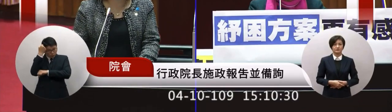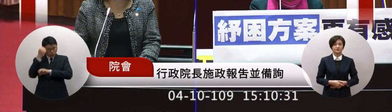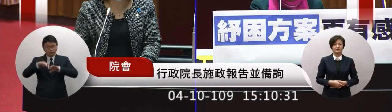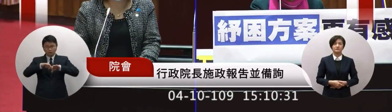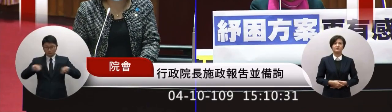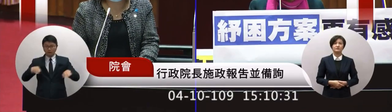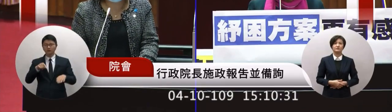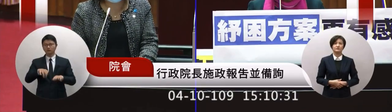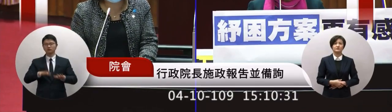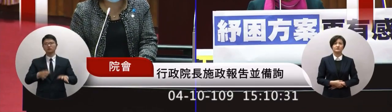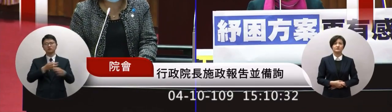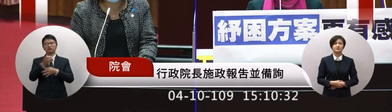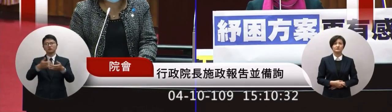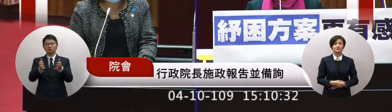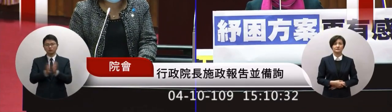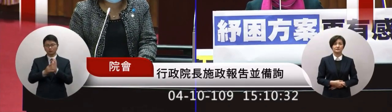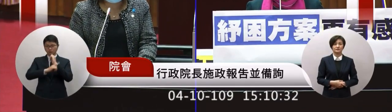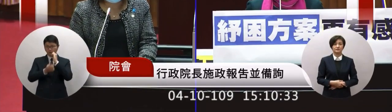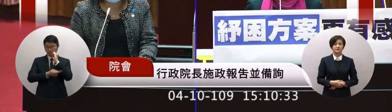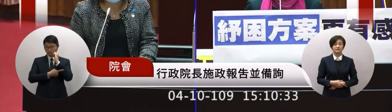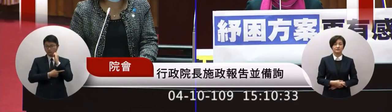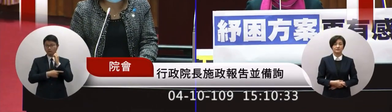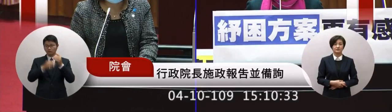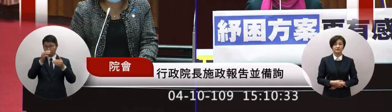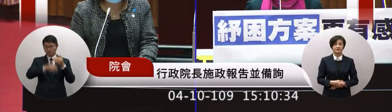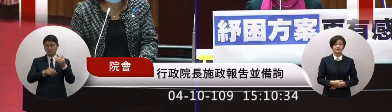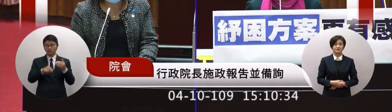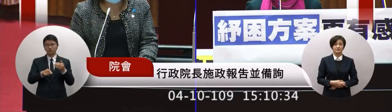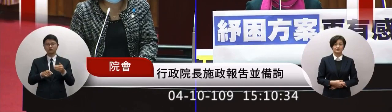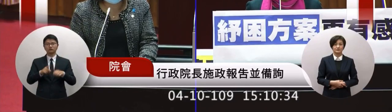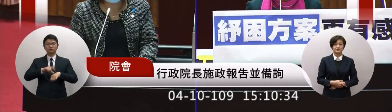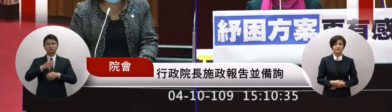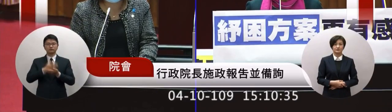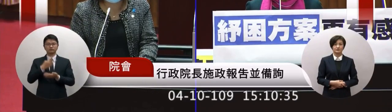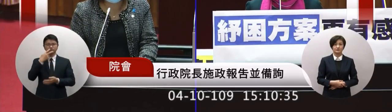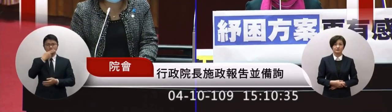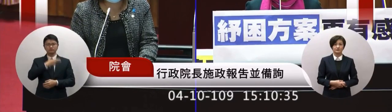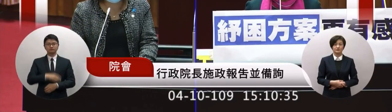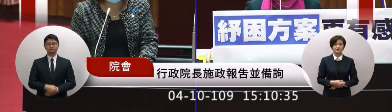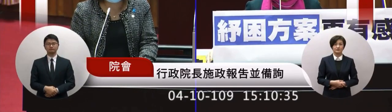前经济部的法规哈，在工厂